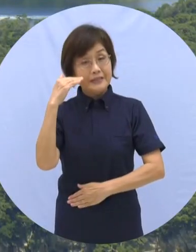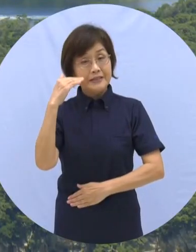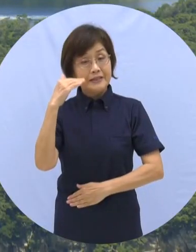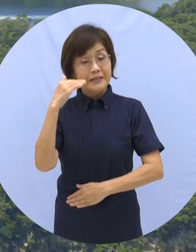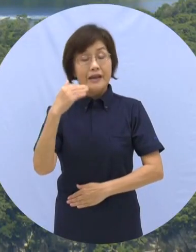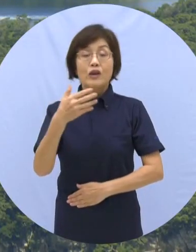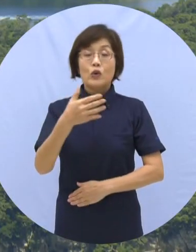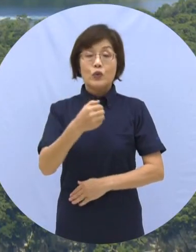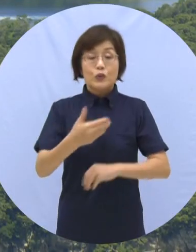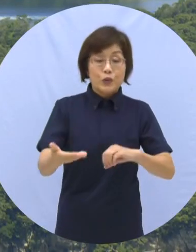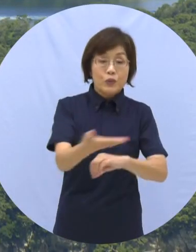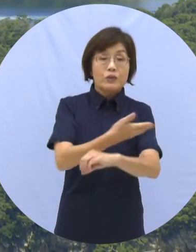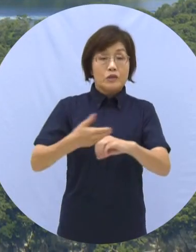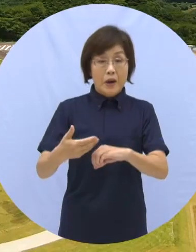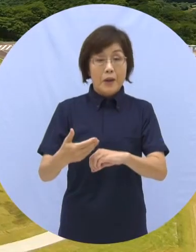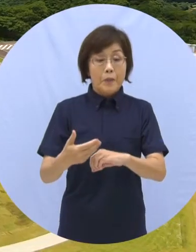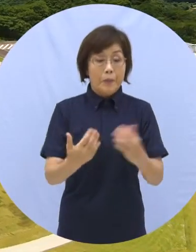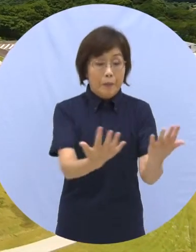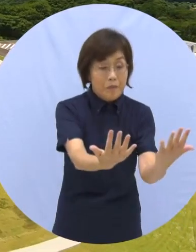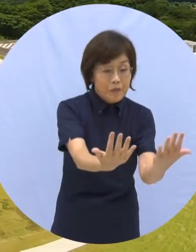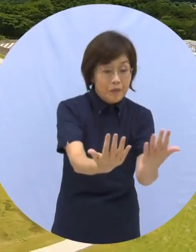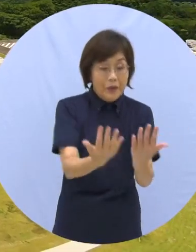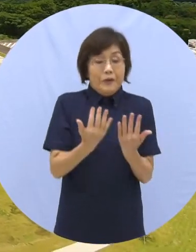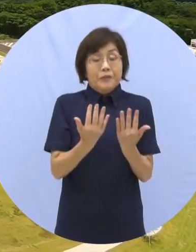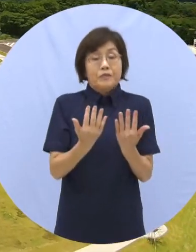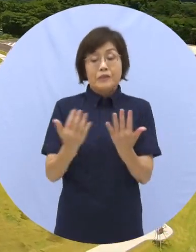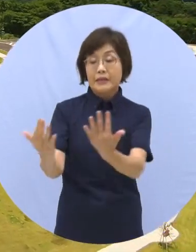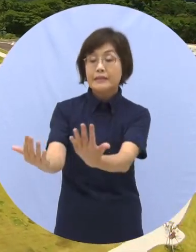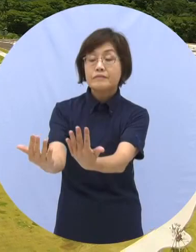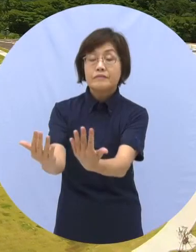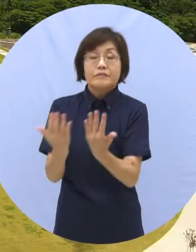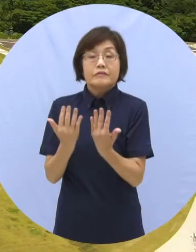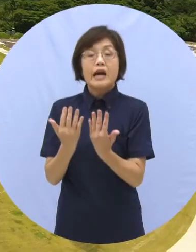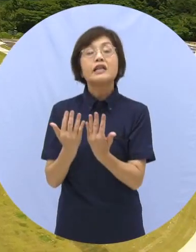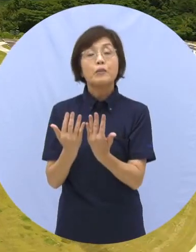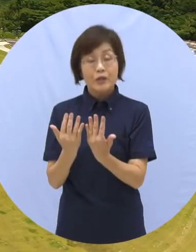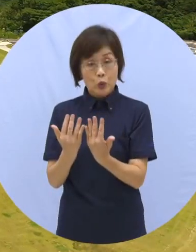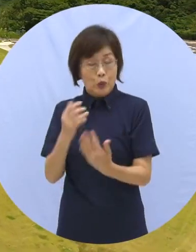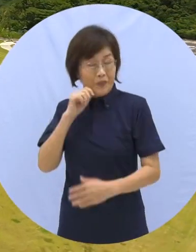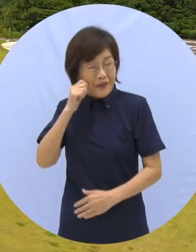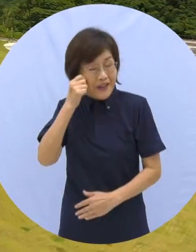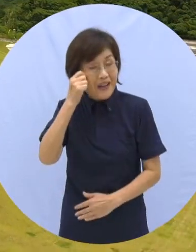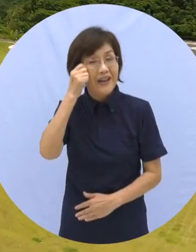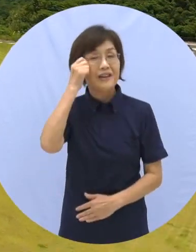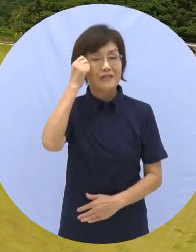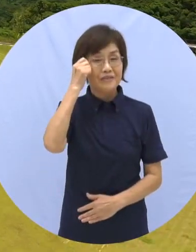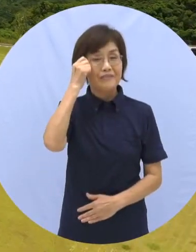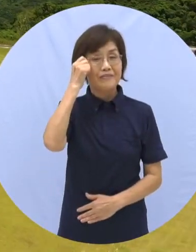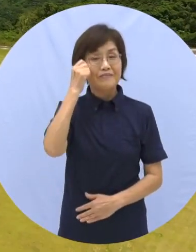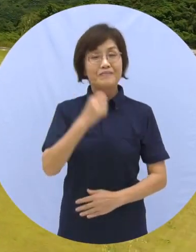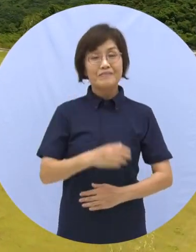場からの景色は九十九島の島々をより近くダイナミックに感じることができるんですよ。